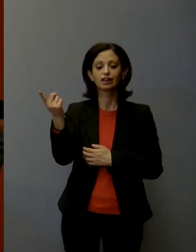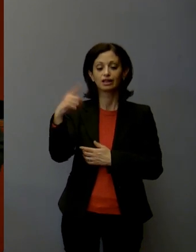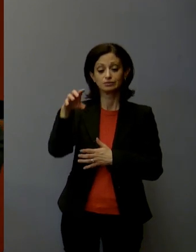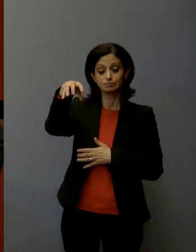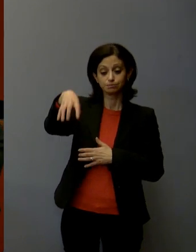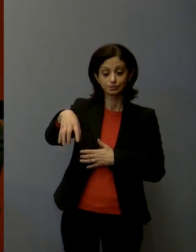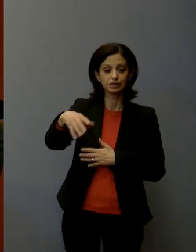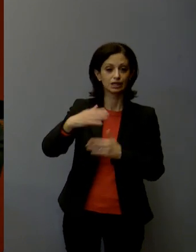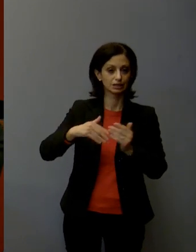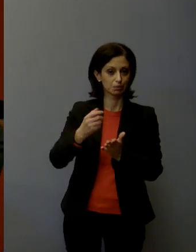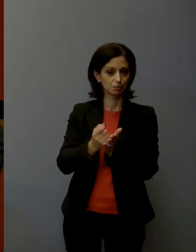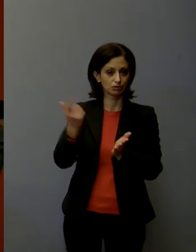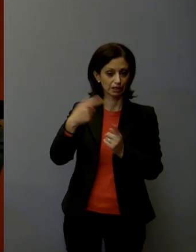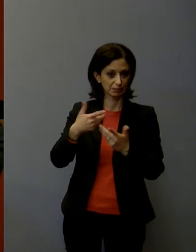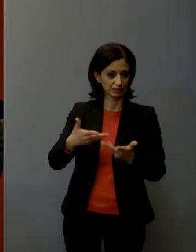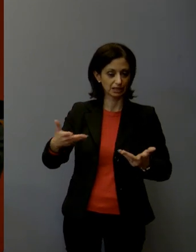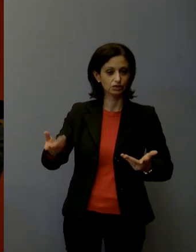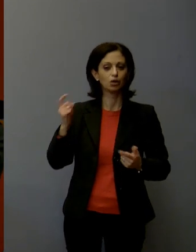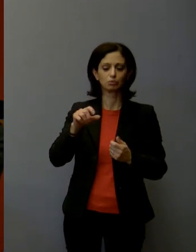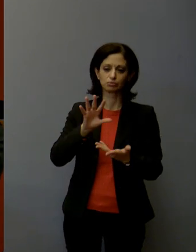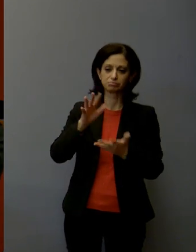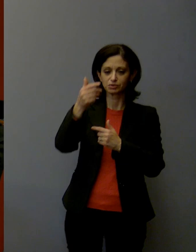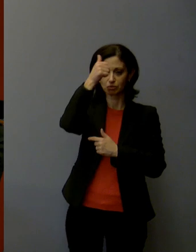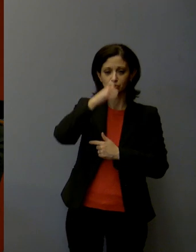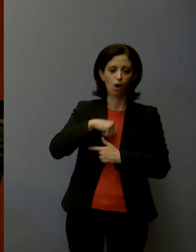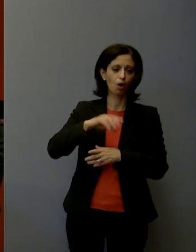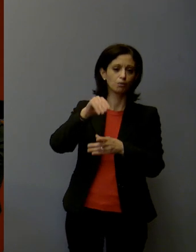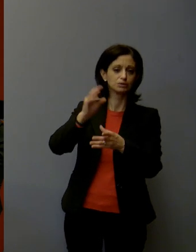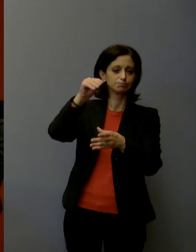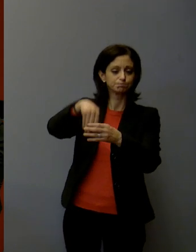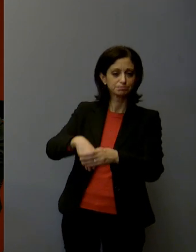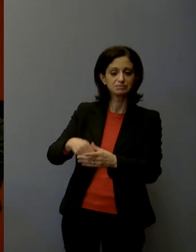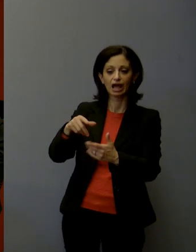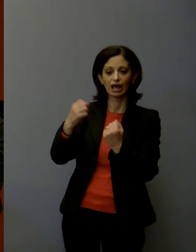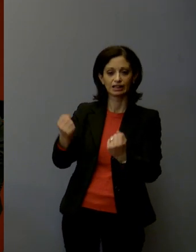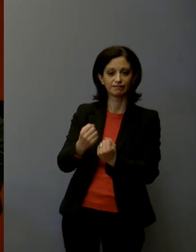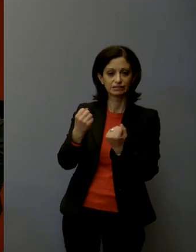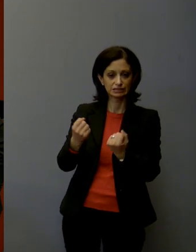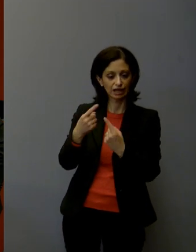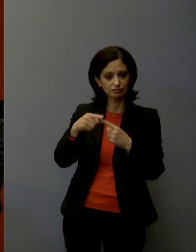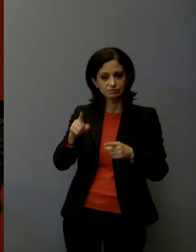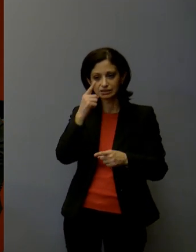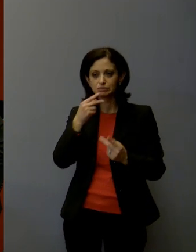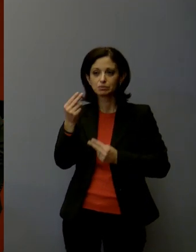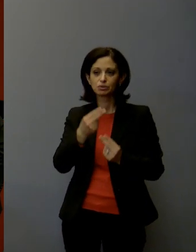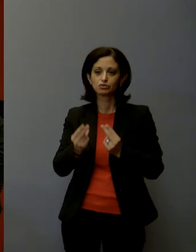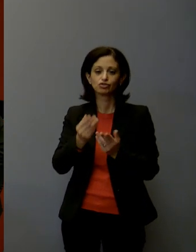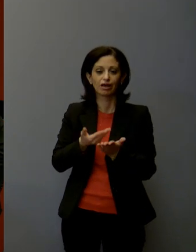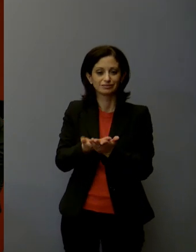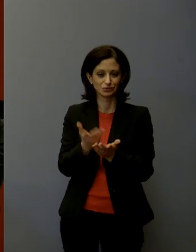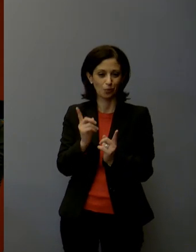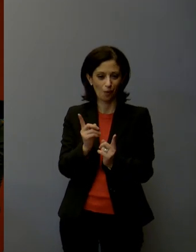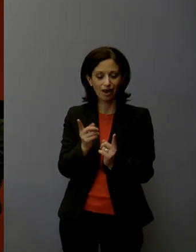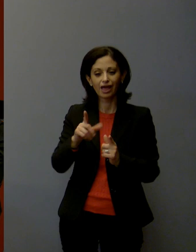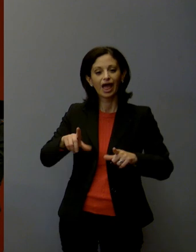un immobile molto importante per il territorio dove potrebbe trovare spazio in ipotesi e il progetto su cui proponiamo di lavorare